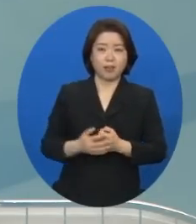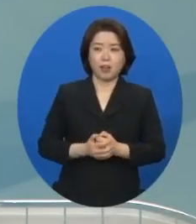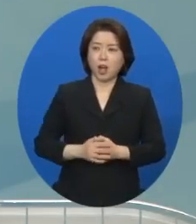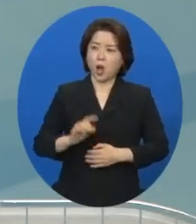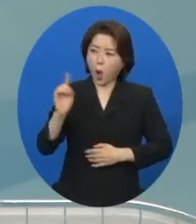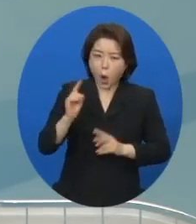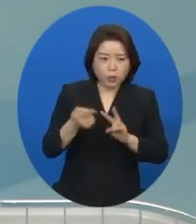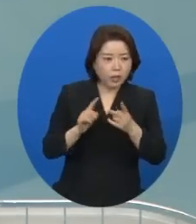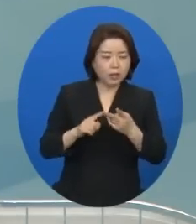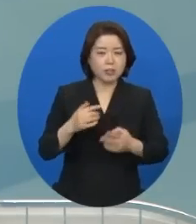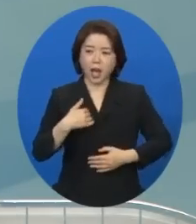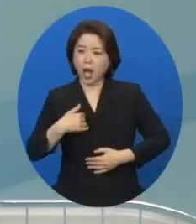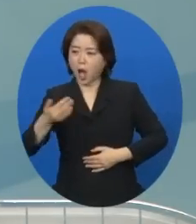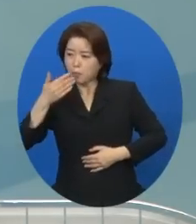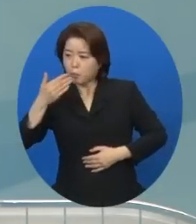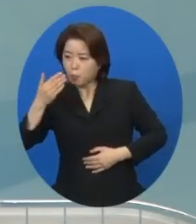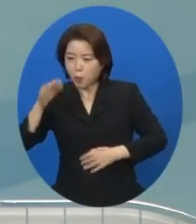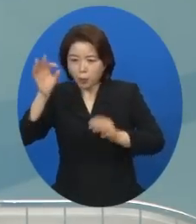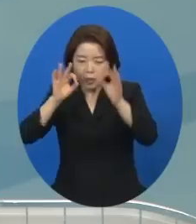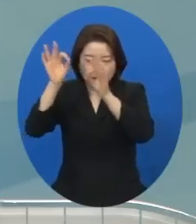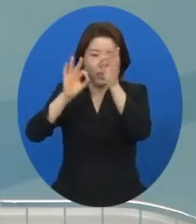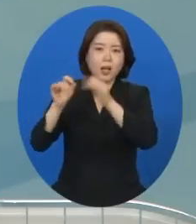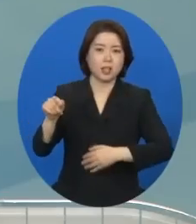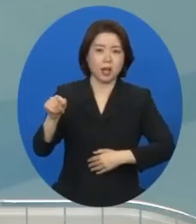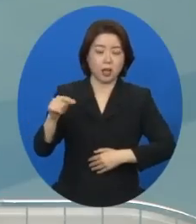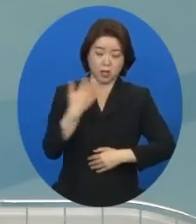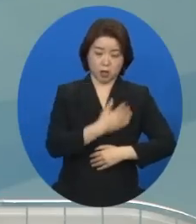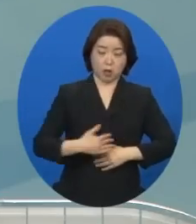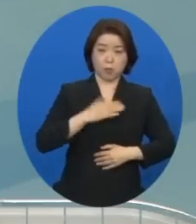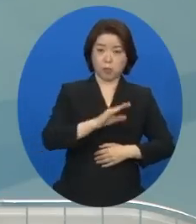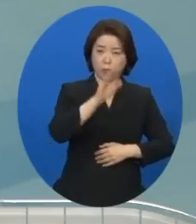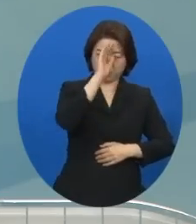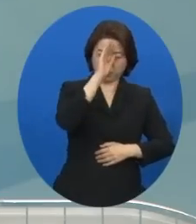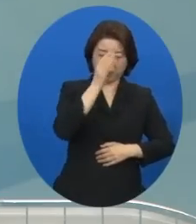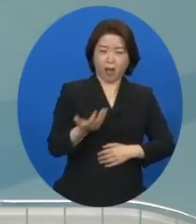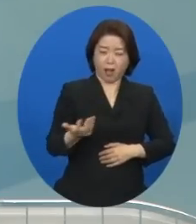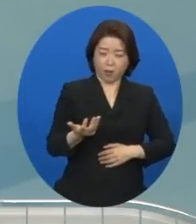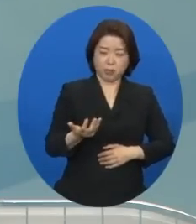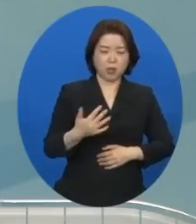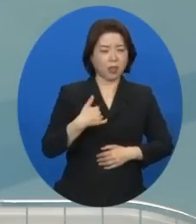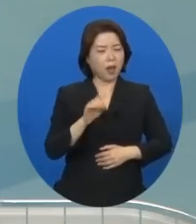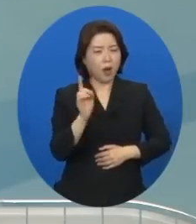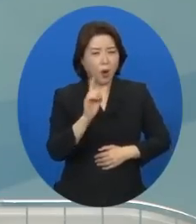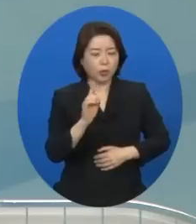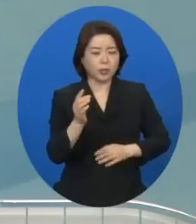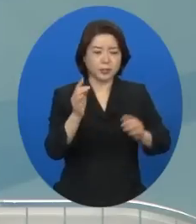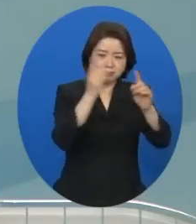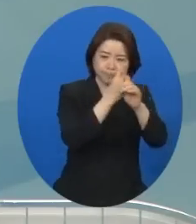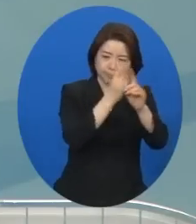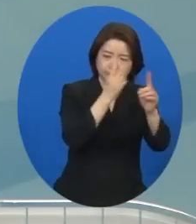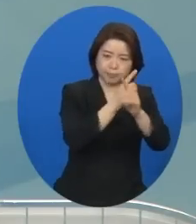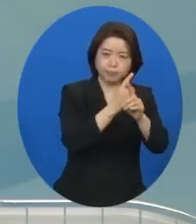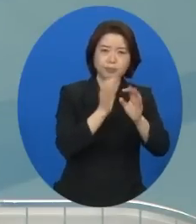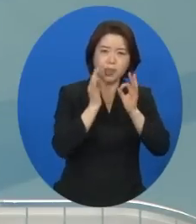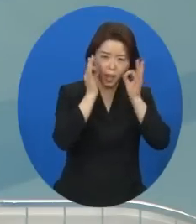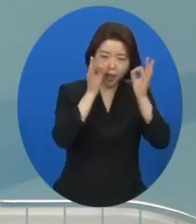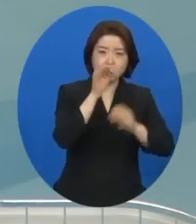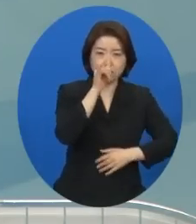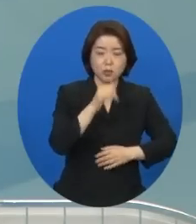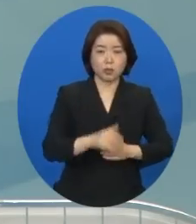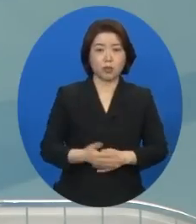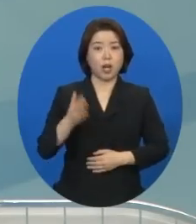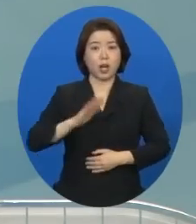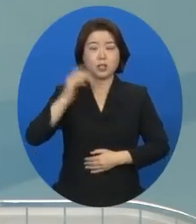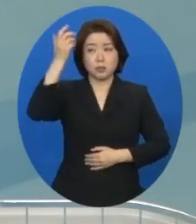어떻게 해서든지 먹으려고 하죠. 몸이 아프면 본인이 어떻게 해서든지 그걸 치료하려고 합니다. 그런데